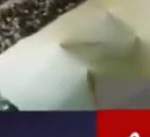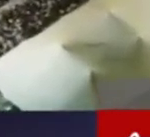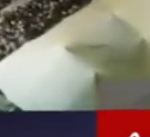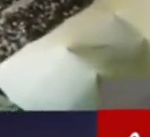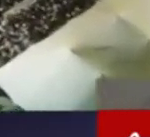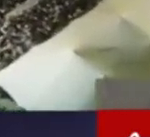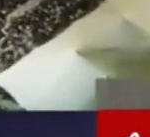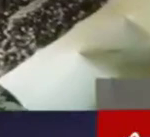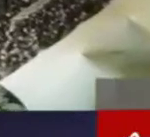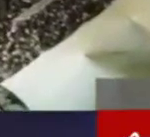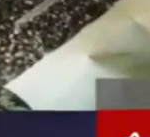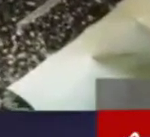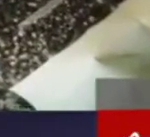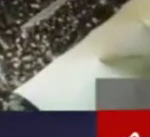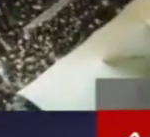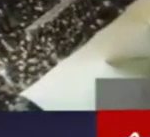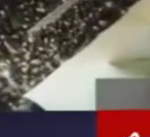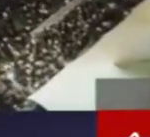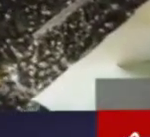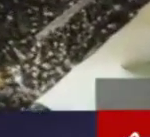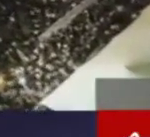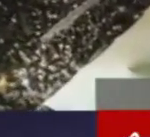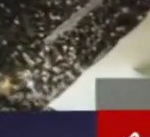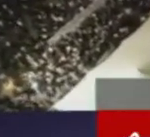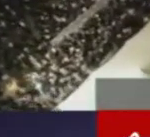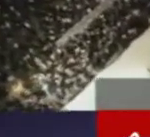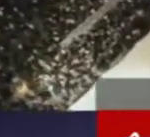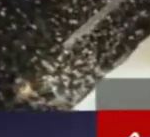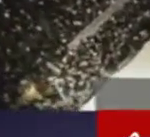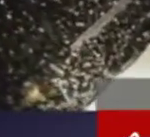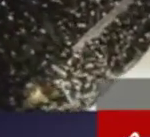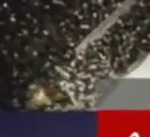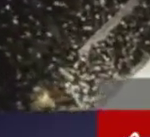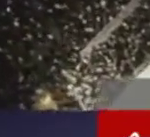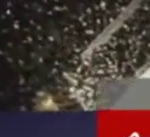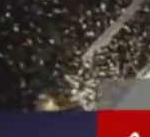حتى نحقق هذه الاهداف ول قاده العالم